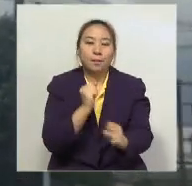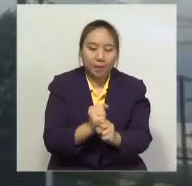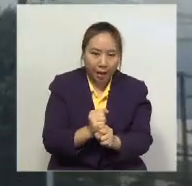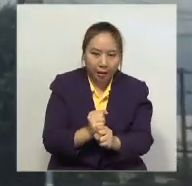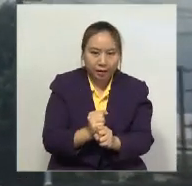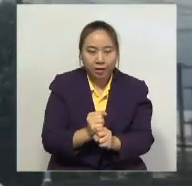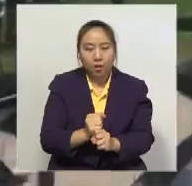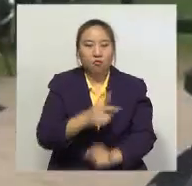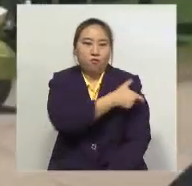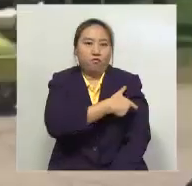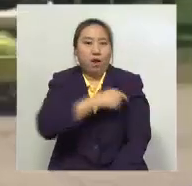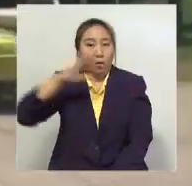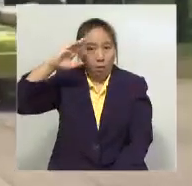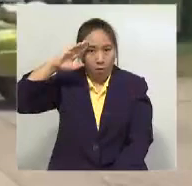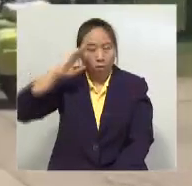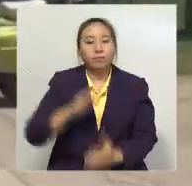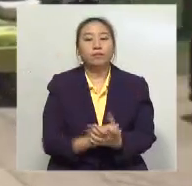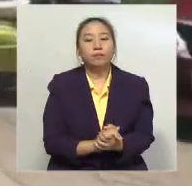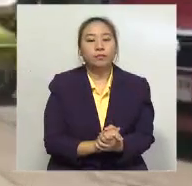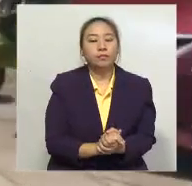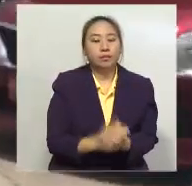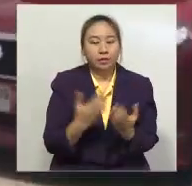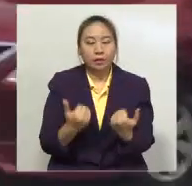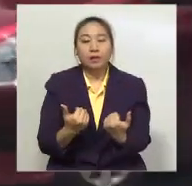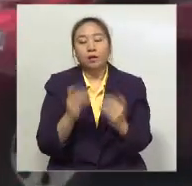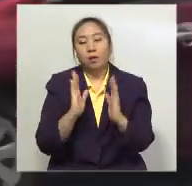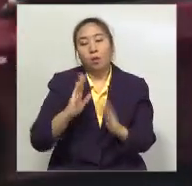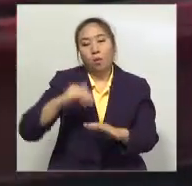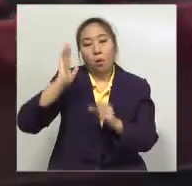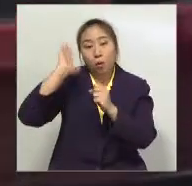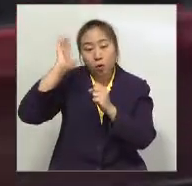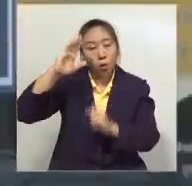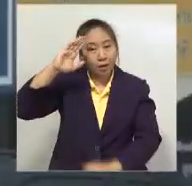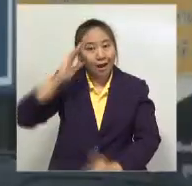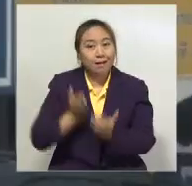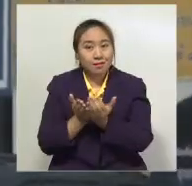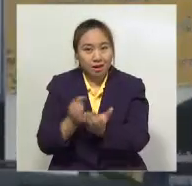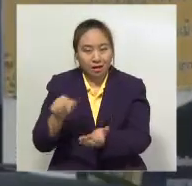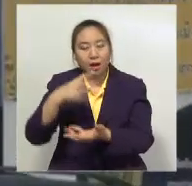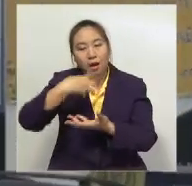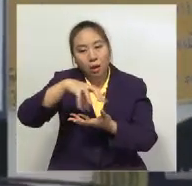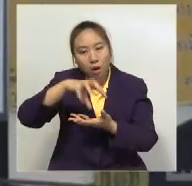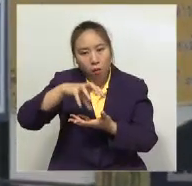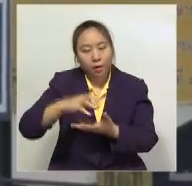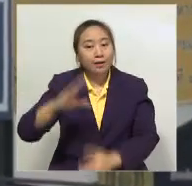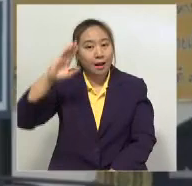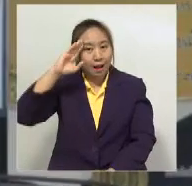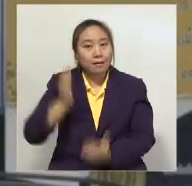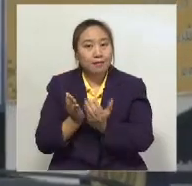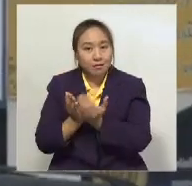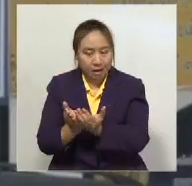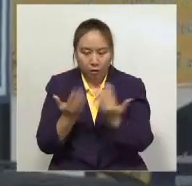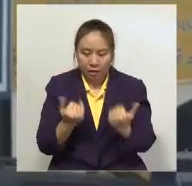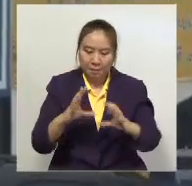นระงับเหตุฝ่ายรปภ.ทั้งนี้พลเรือตรีเชษฐาใจเปี่ยมโฆษกกองทัพเรือเปิดเผยว่าทางกองทัพเรือก